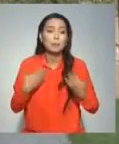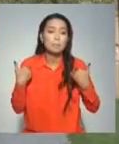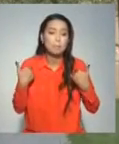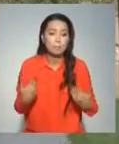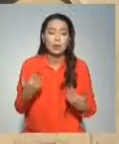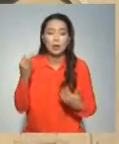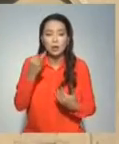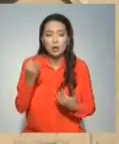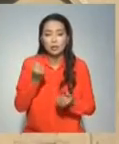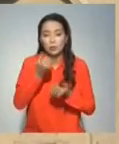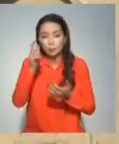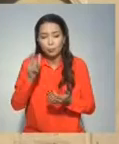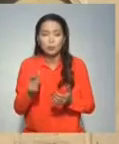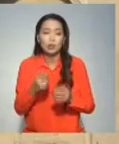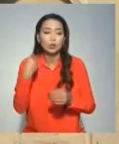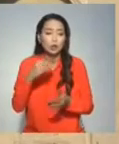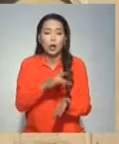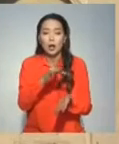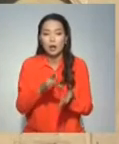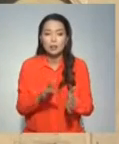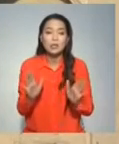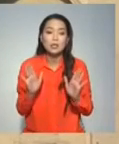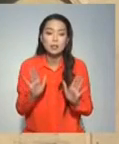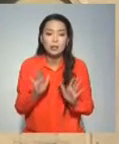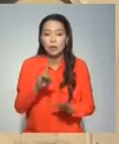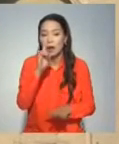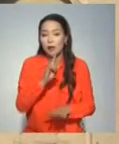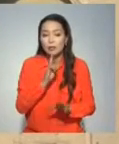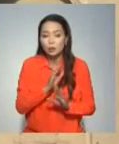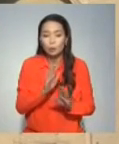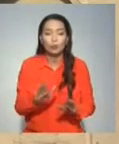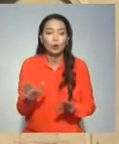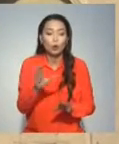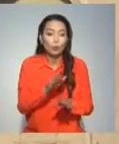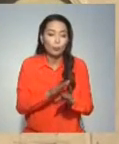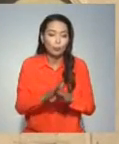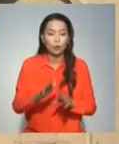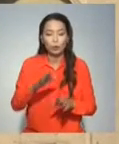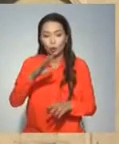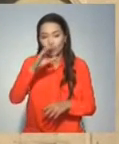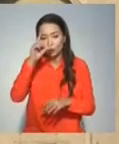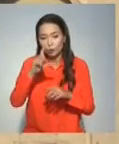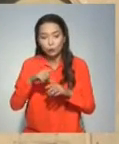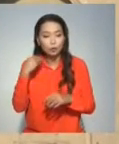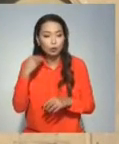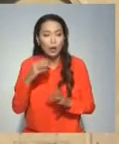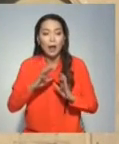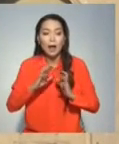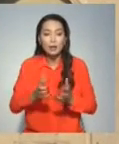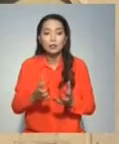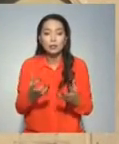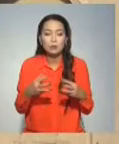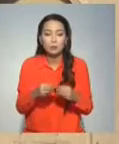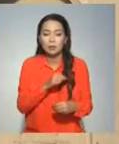билеріміз, хандарымыз. Түркістан қаласы тек қана Қазақстан емес, бүкіл түрк әлемін біріктіретін